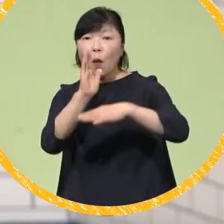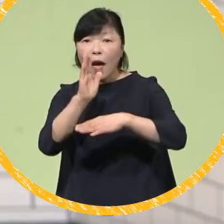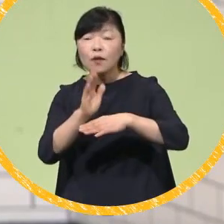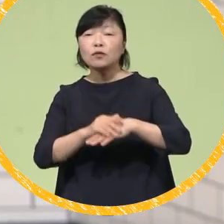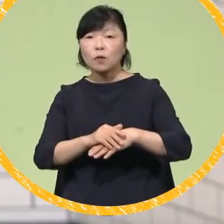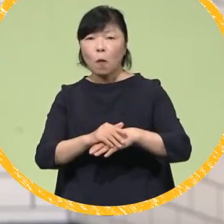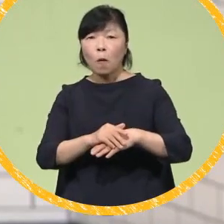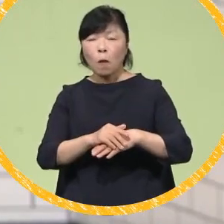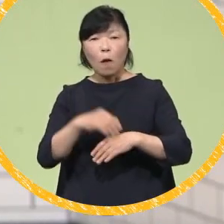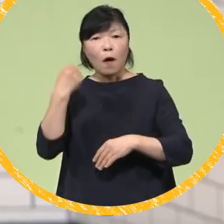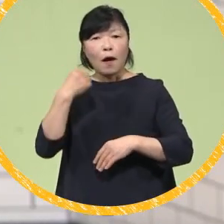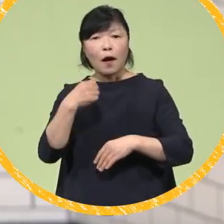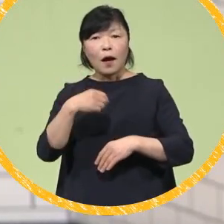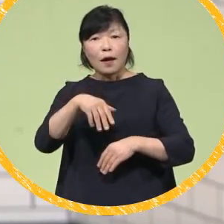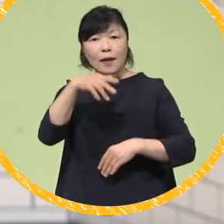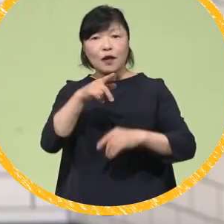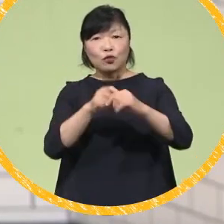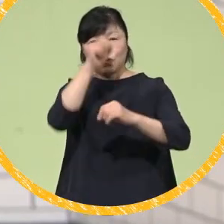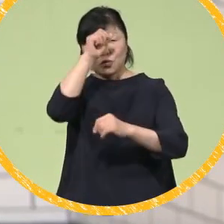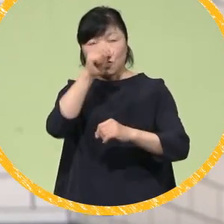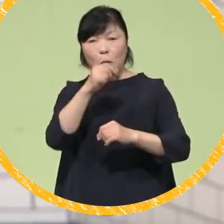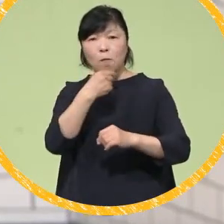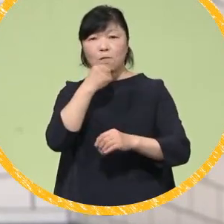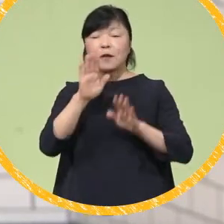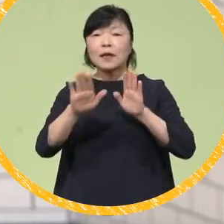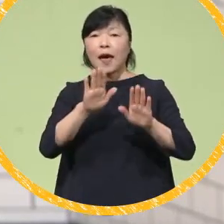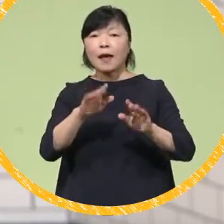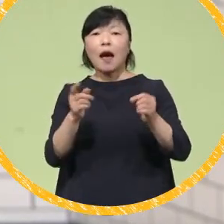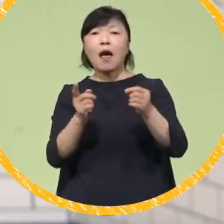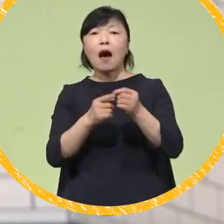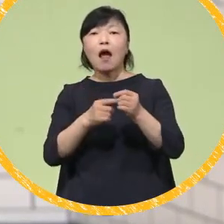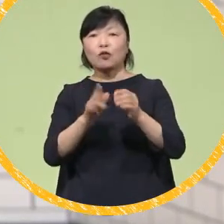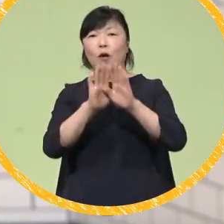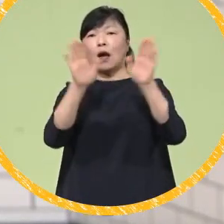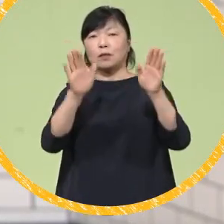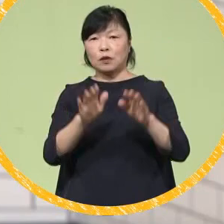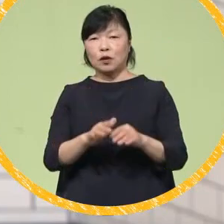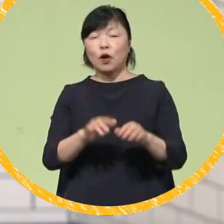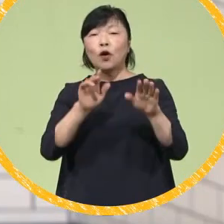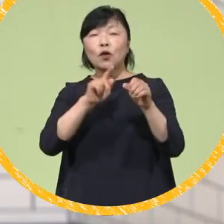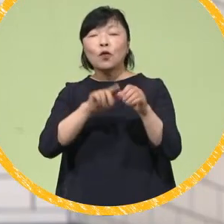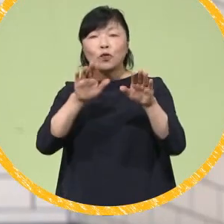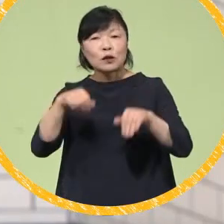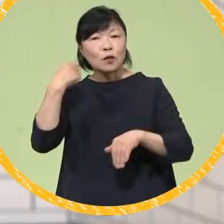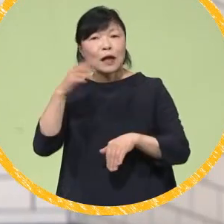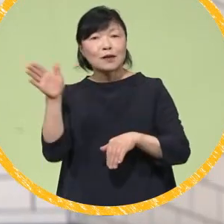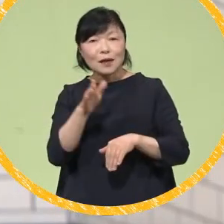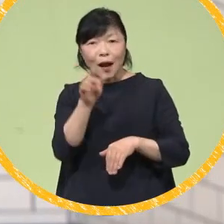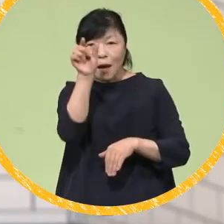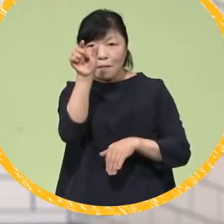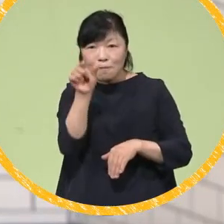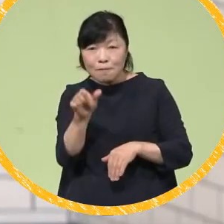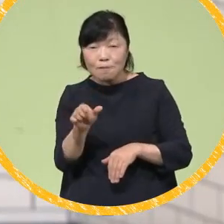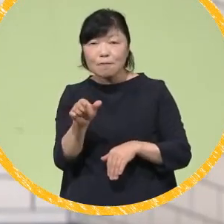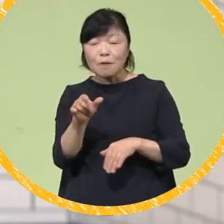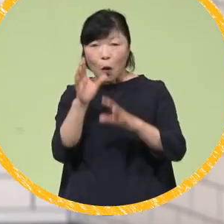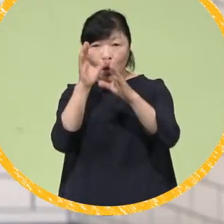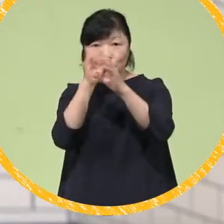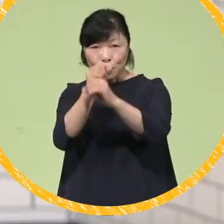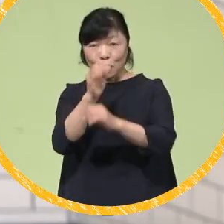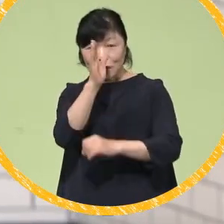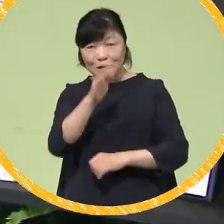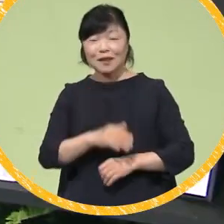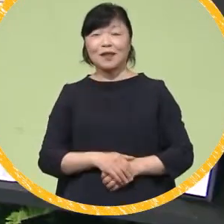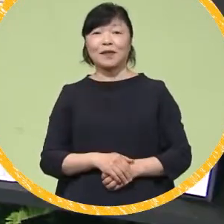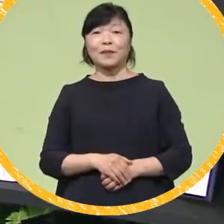ね熱中症警戒アラートというのが発表されます。今年の夏の天気予報細かく出てくると思いますので、ぜひ注目していただければと思